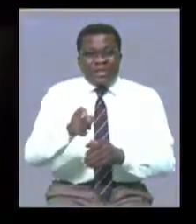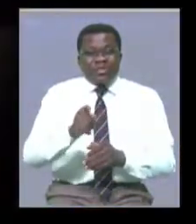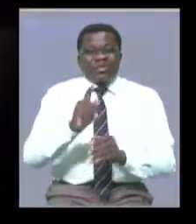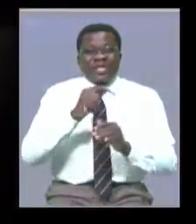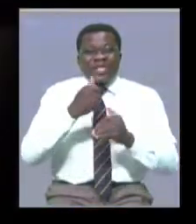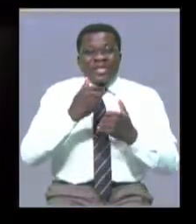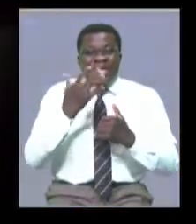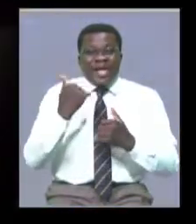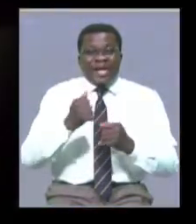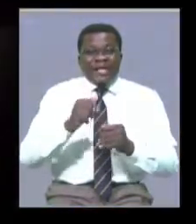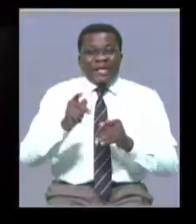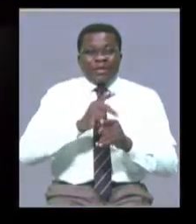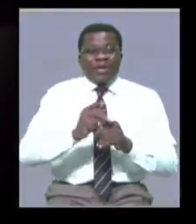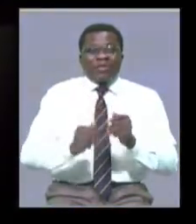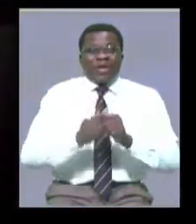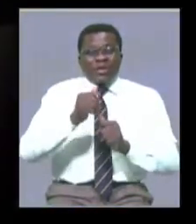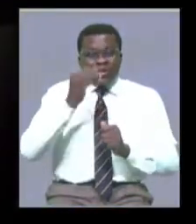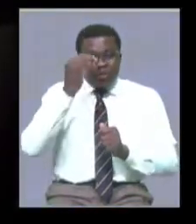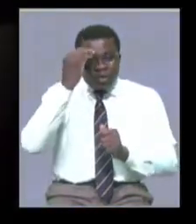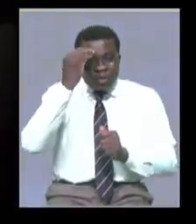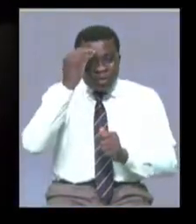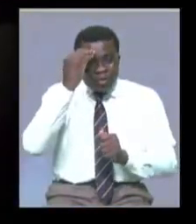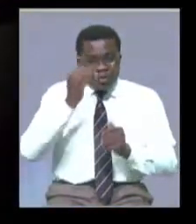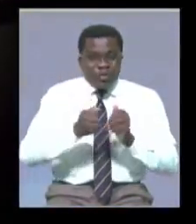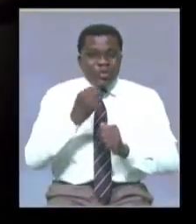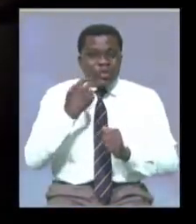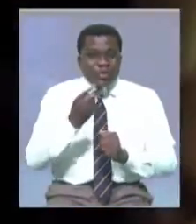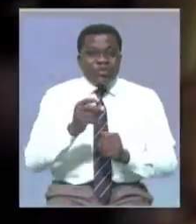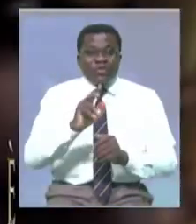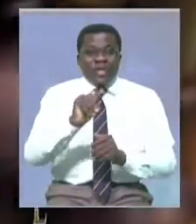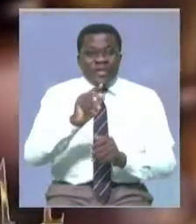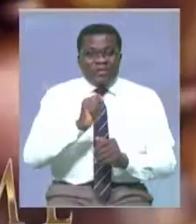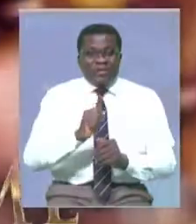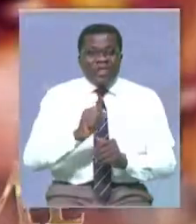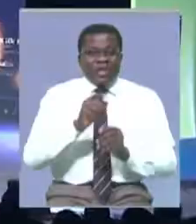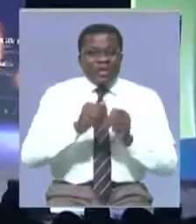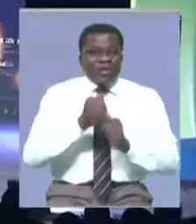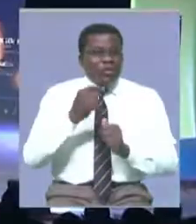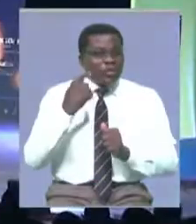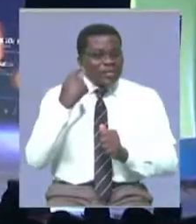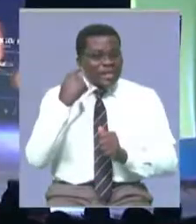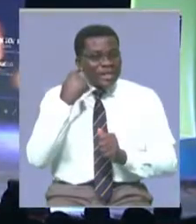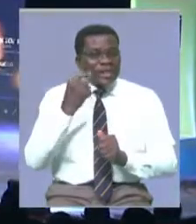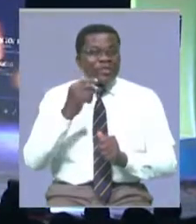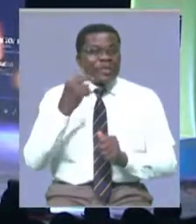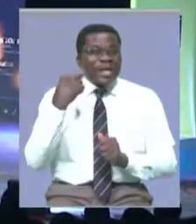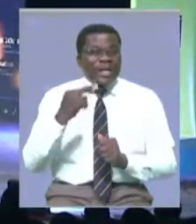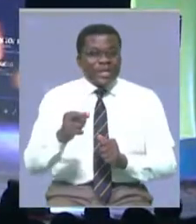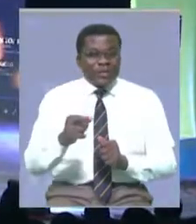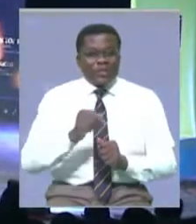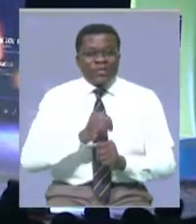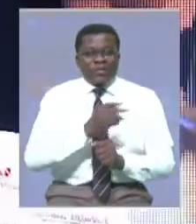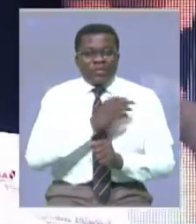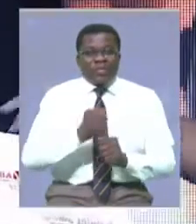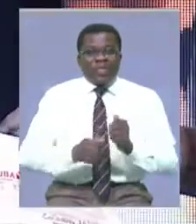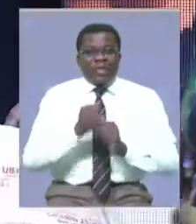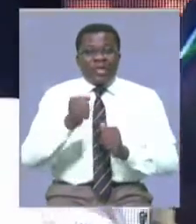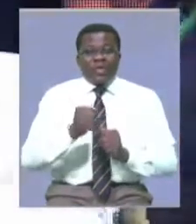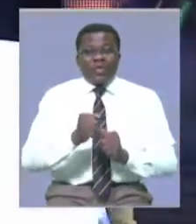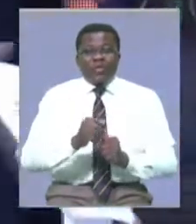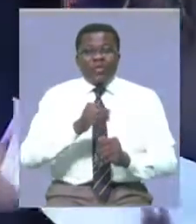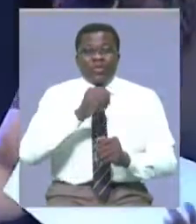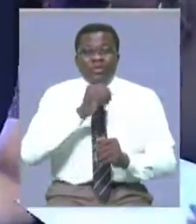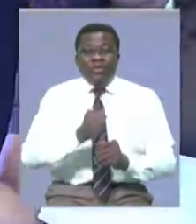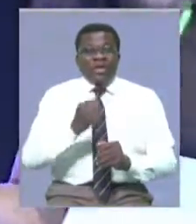été pratiquement le plus connu, le plus vu donc à la télévision, le plus entendu à la radio et le plus lu